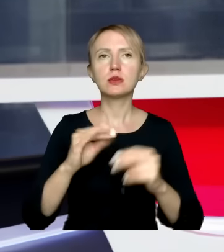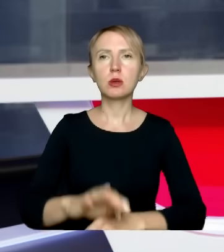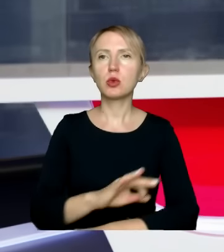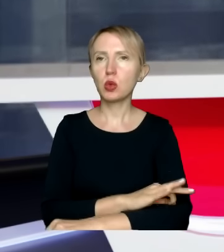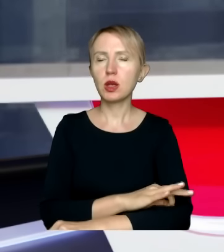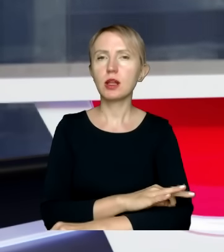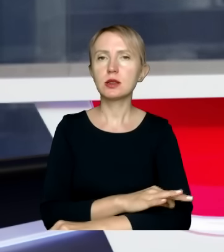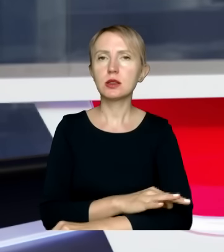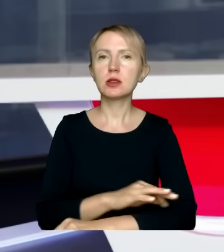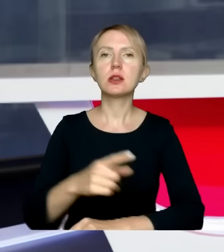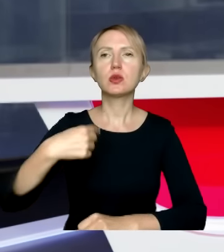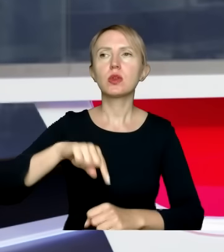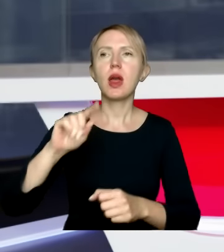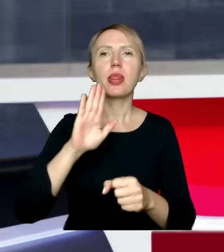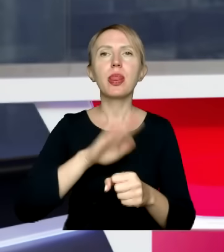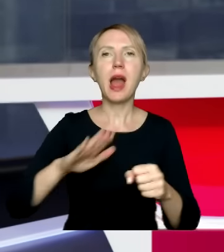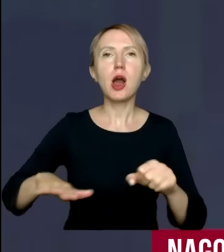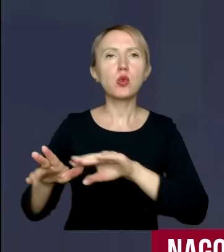nas